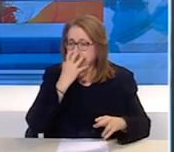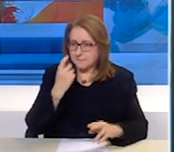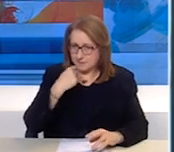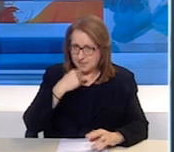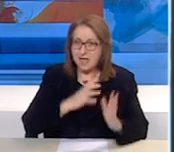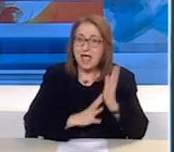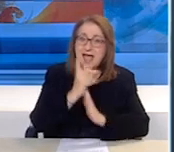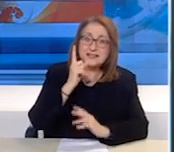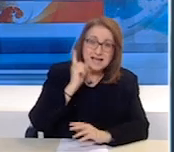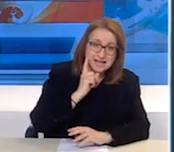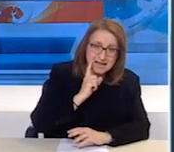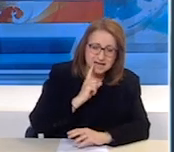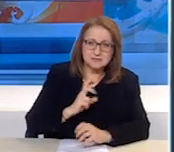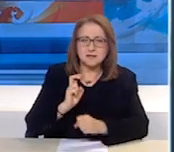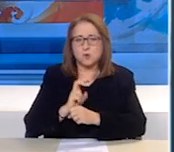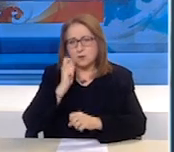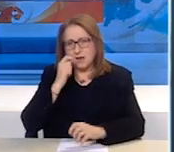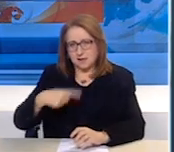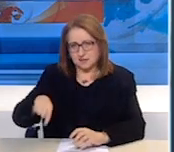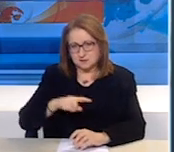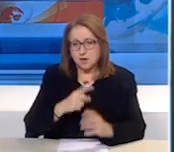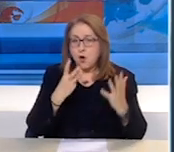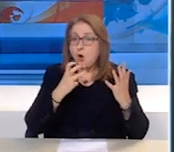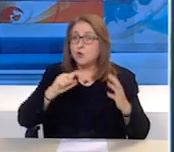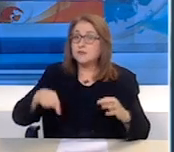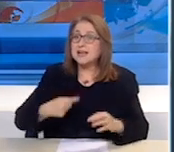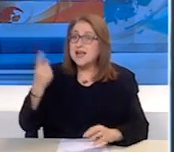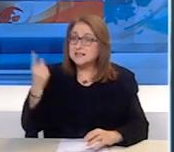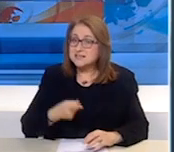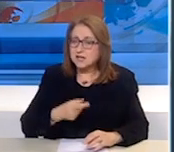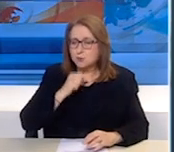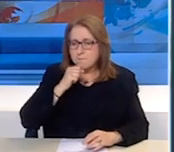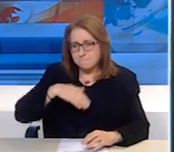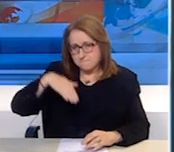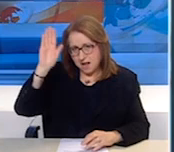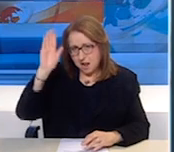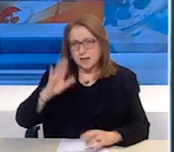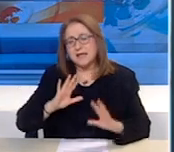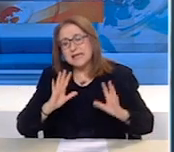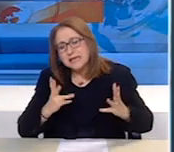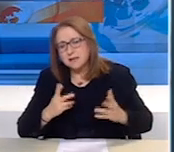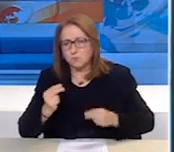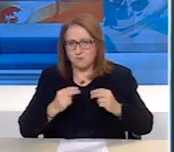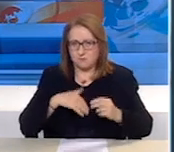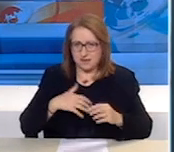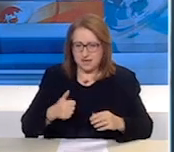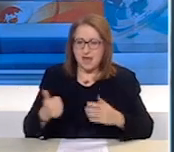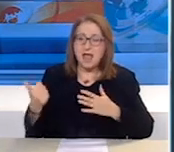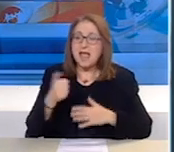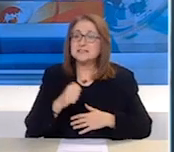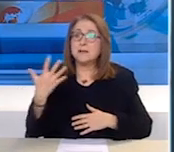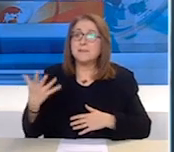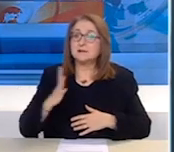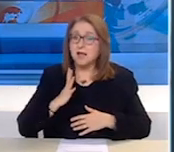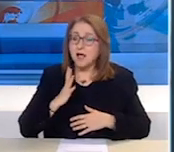Το 89% έχει υποκείμενο νόσημα ή είναι ηλικιωμένοι 70 ετών και άνω. 65 ασθενείς έχουν εξέλθει από τις ΜΕΘ.